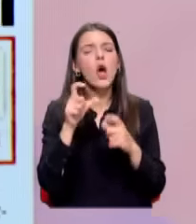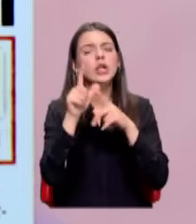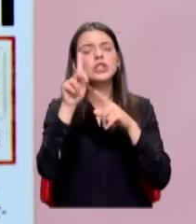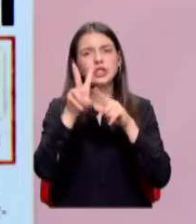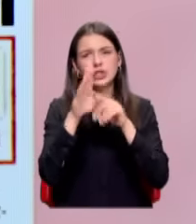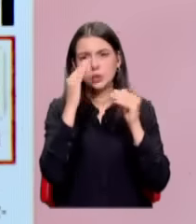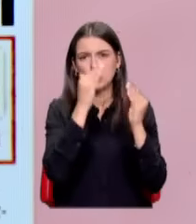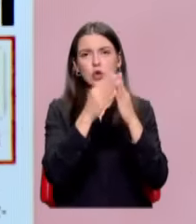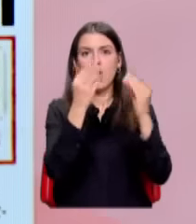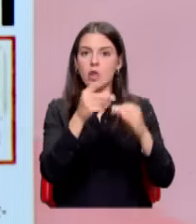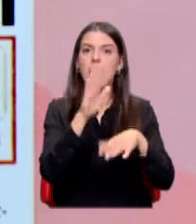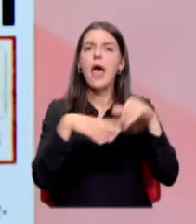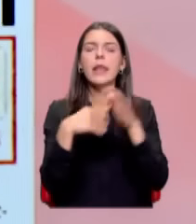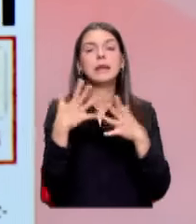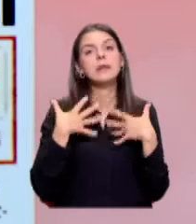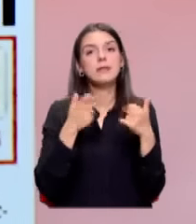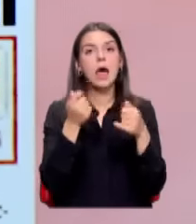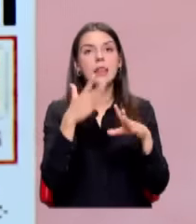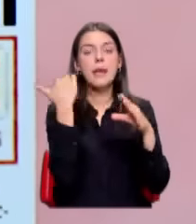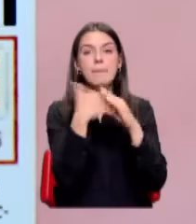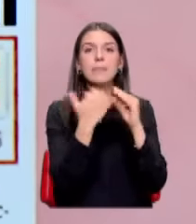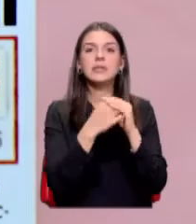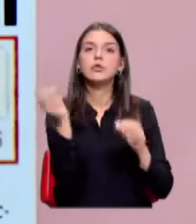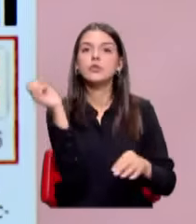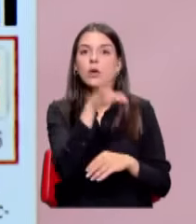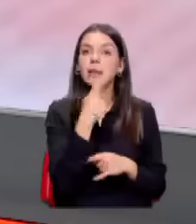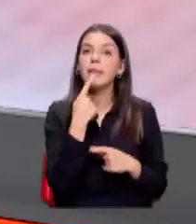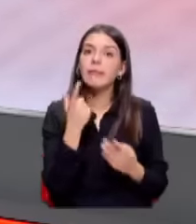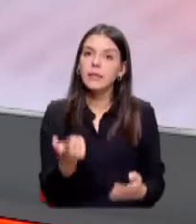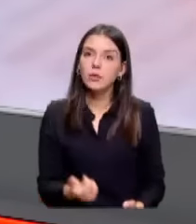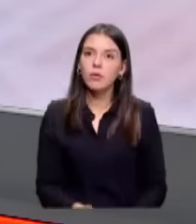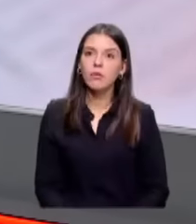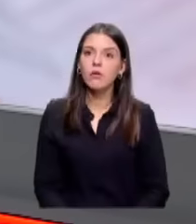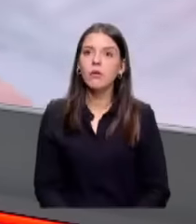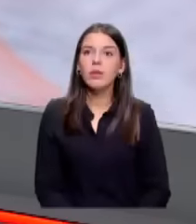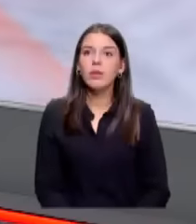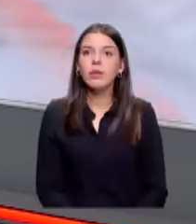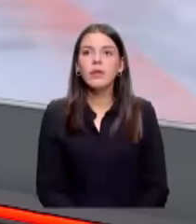oldu elinize sağlık mesajı attı deniyor.